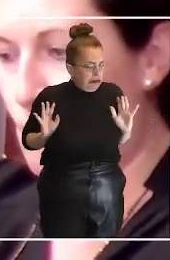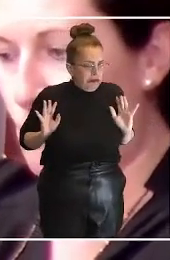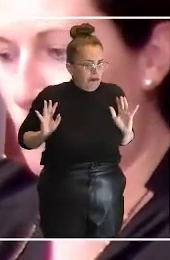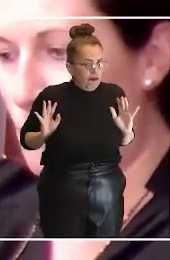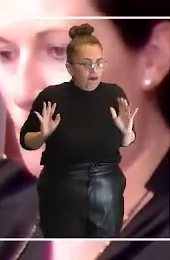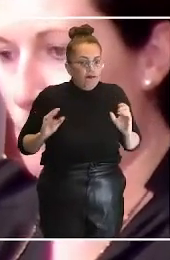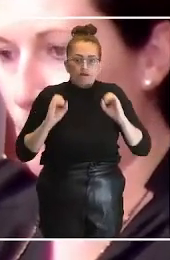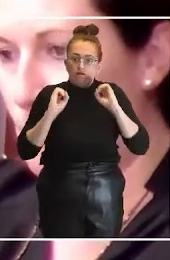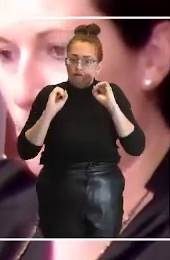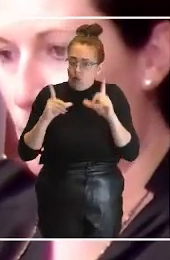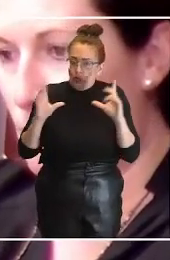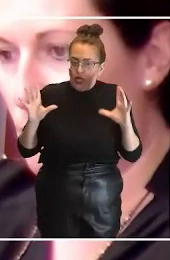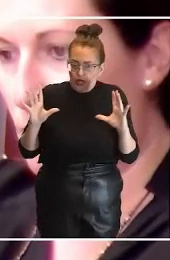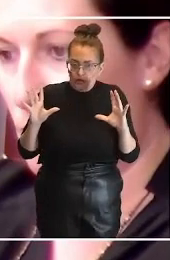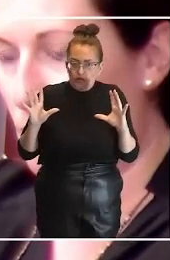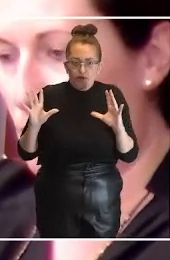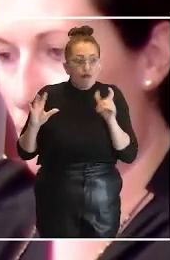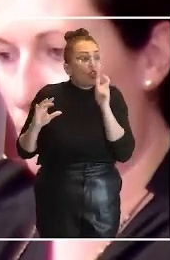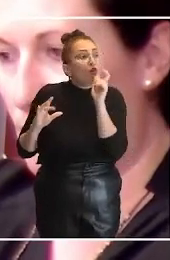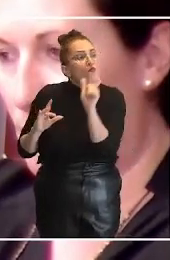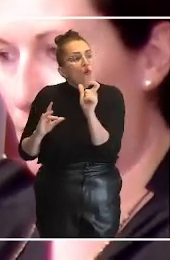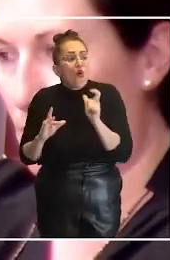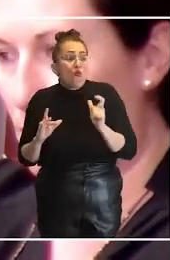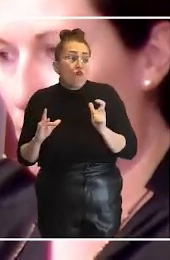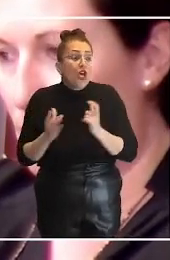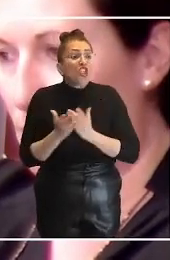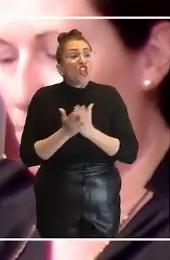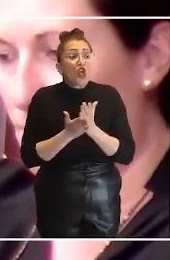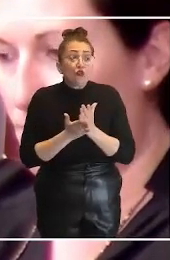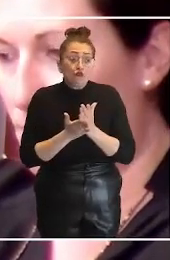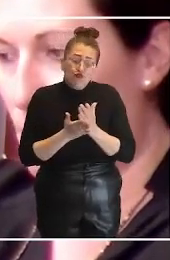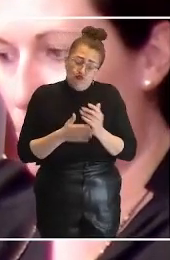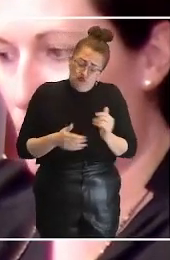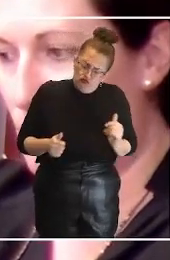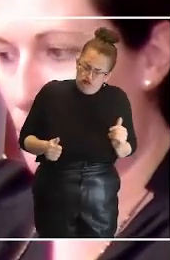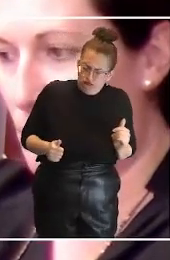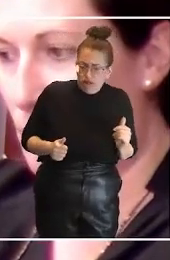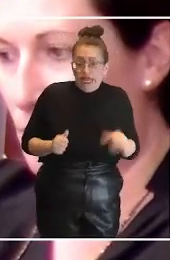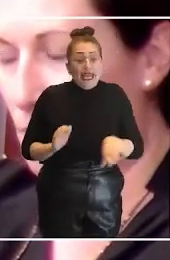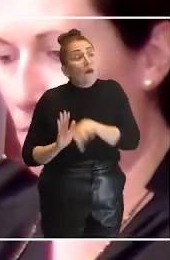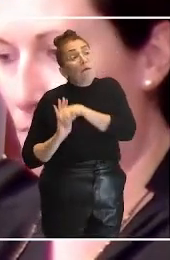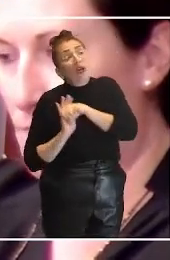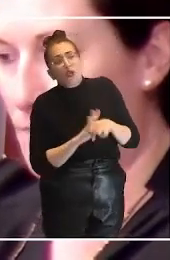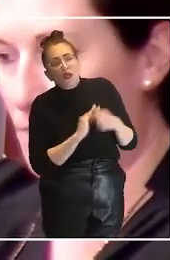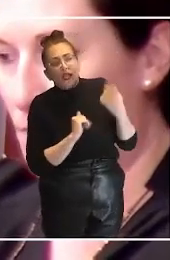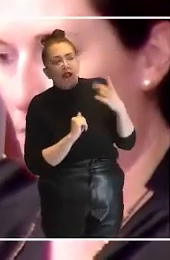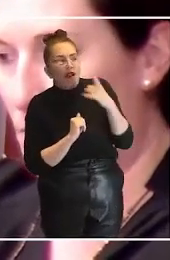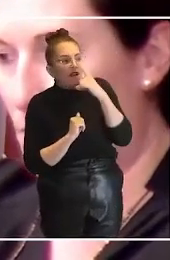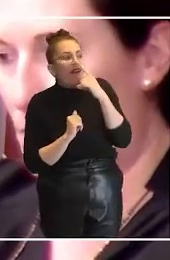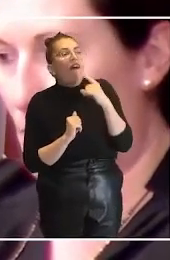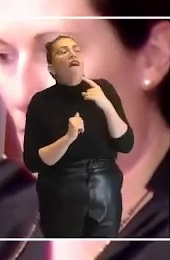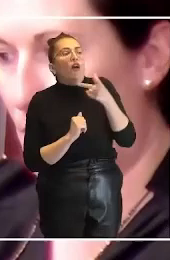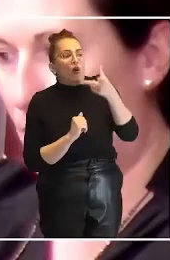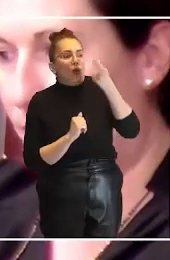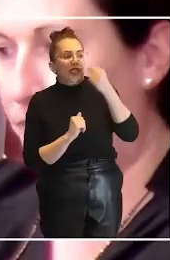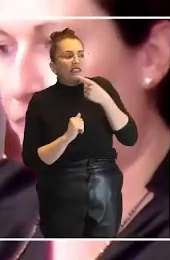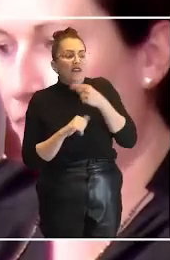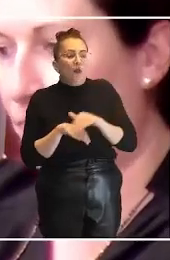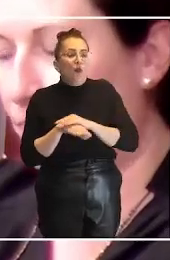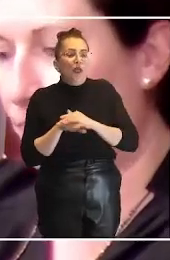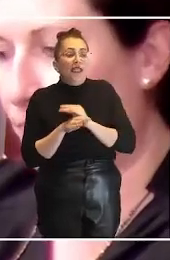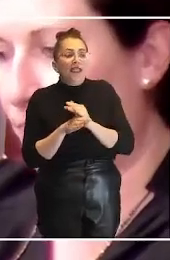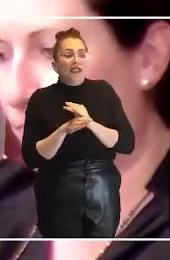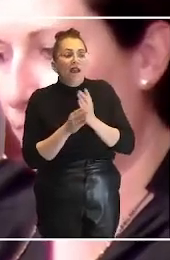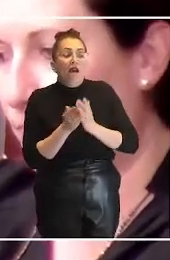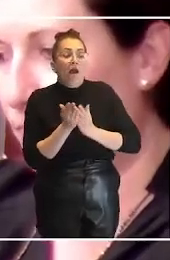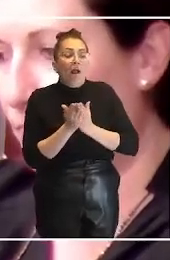du wording douteux qui ne veut pas dire grand-chose, vos priorités, on sent bien que la réflexion, c'était davantage une mise en scène de vos orientations politiques plutôt